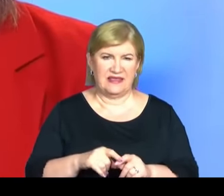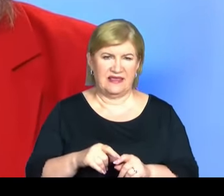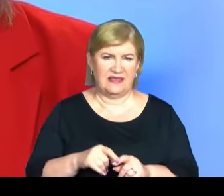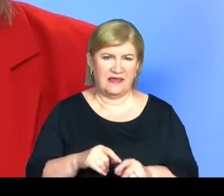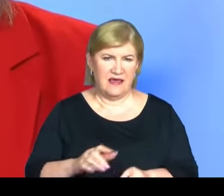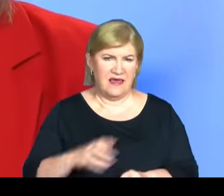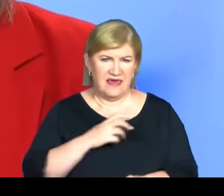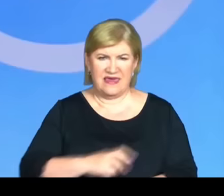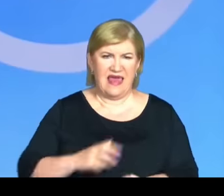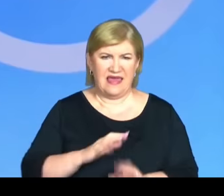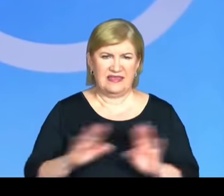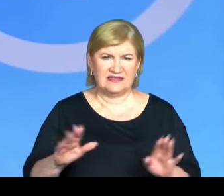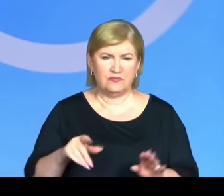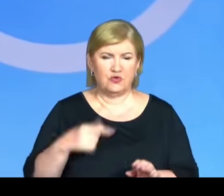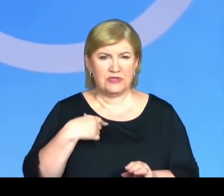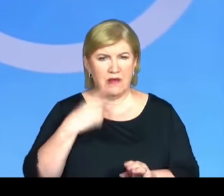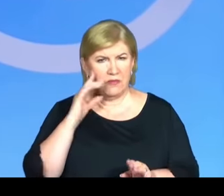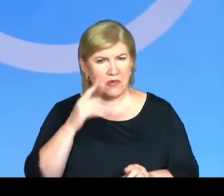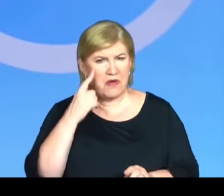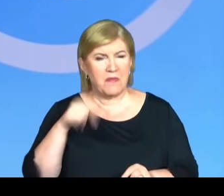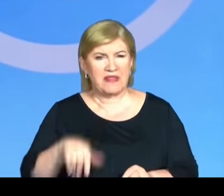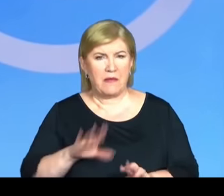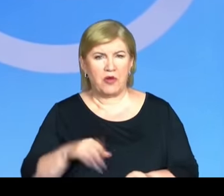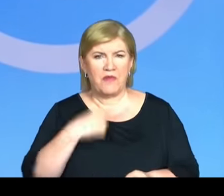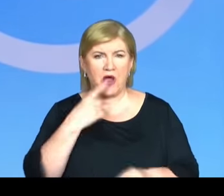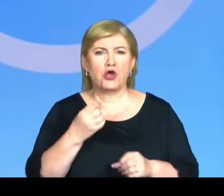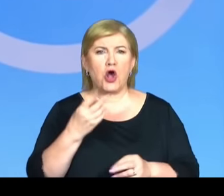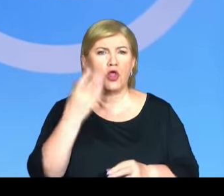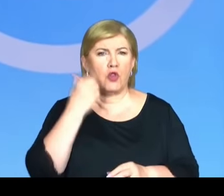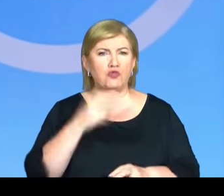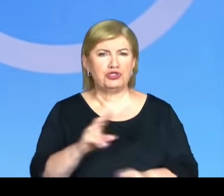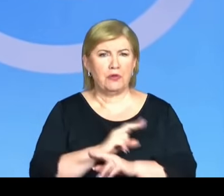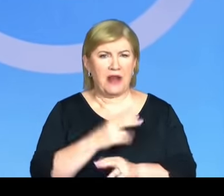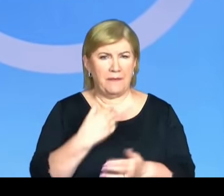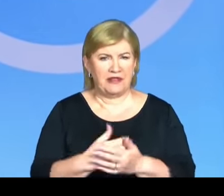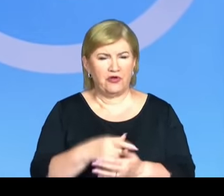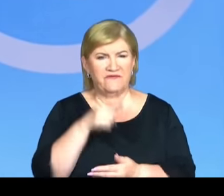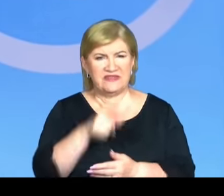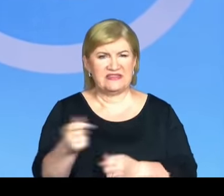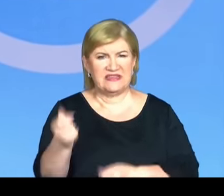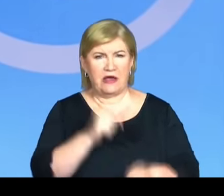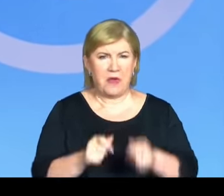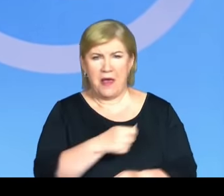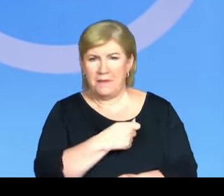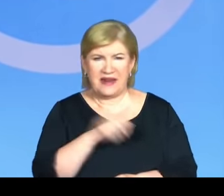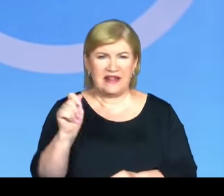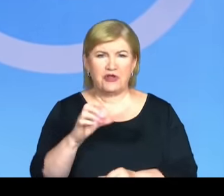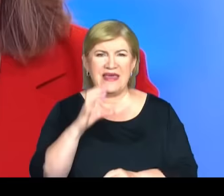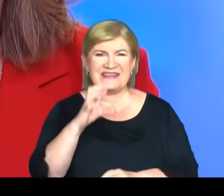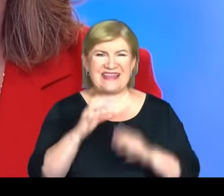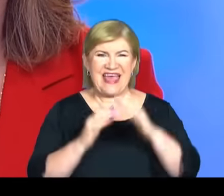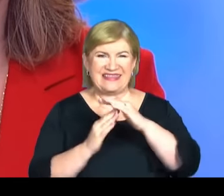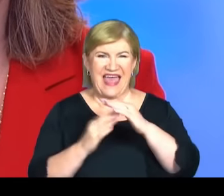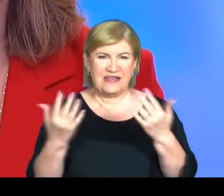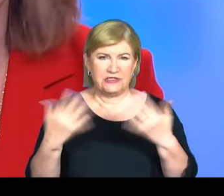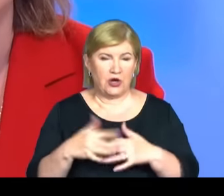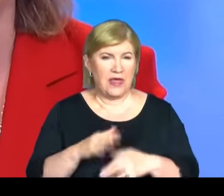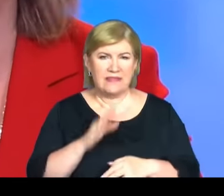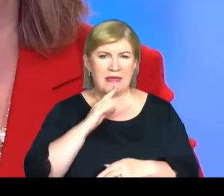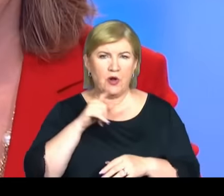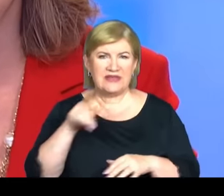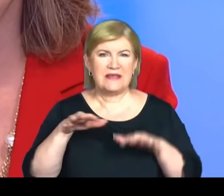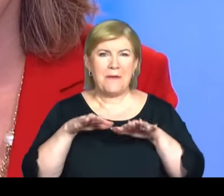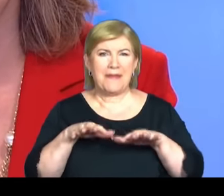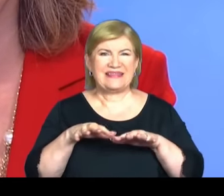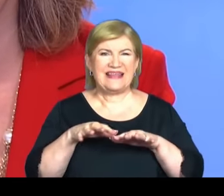by sme tu mohli rozprávať o tom, koľko ľudí zomrelo za to, že ste nakupovali predražené CT-čka. Že nemohli ísť na magnetickú rezonanciu, že